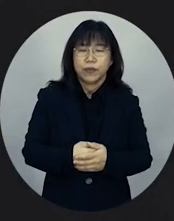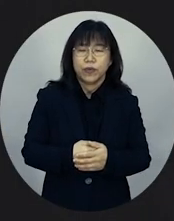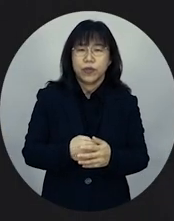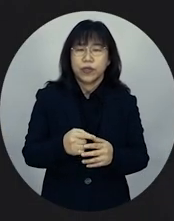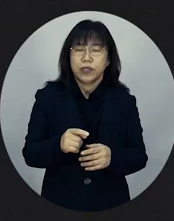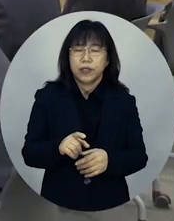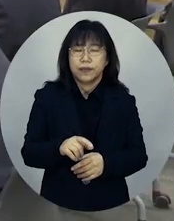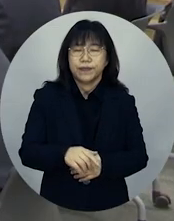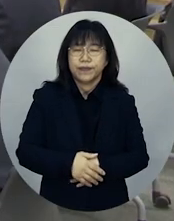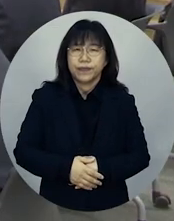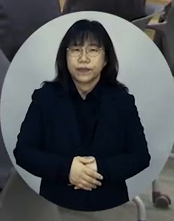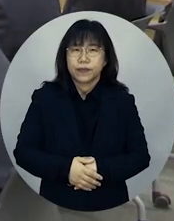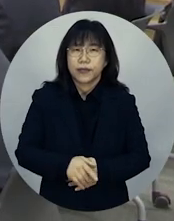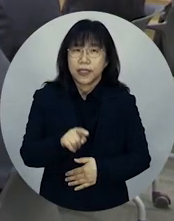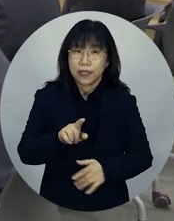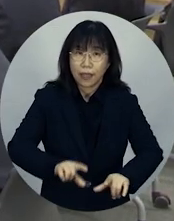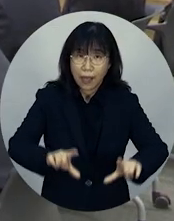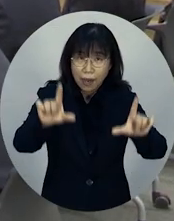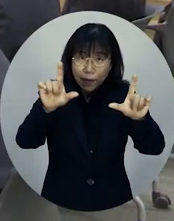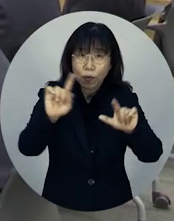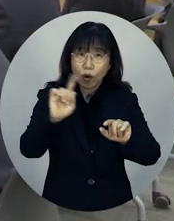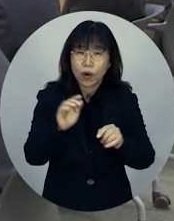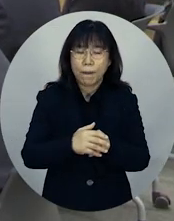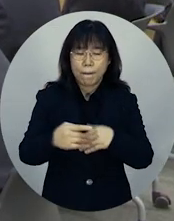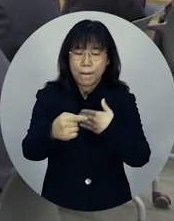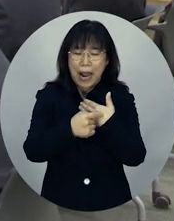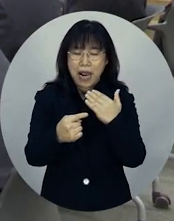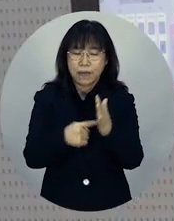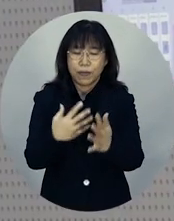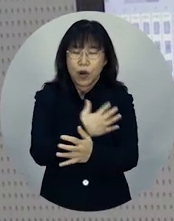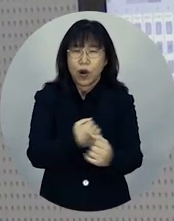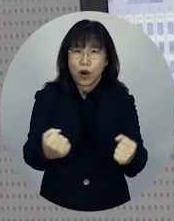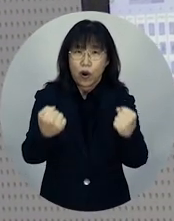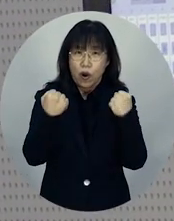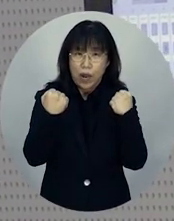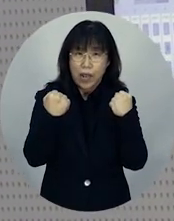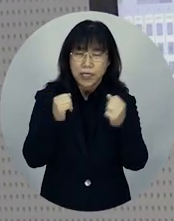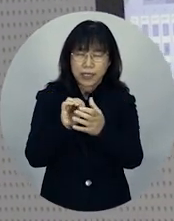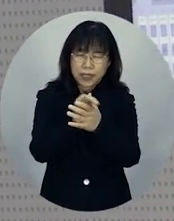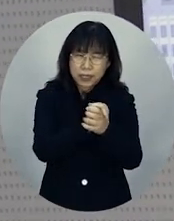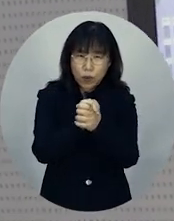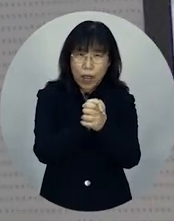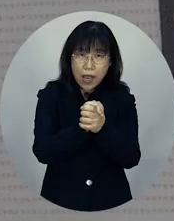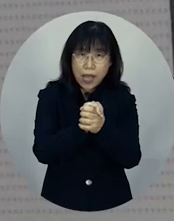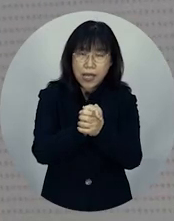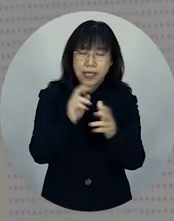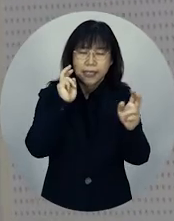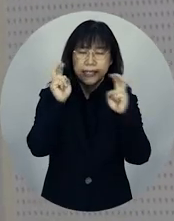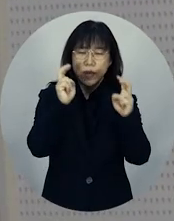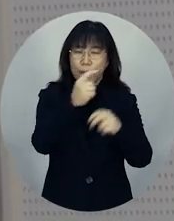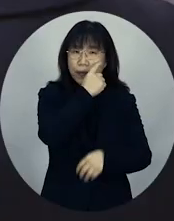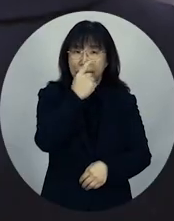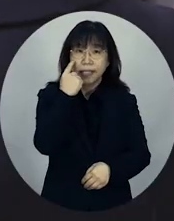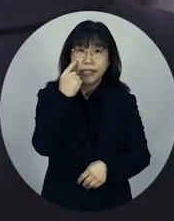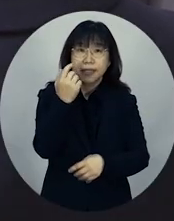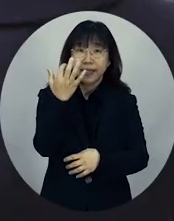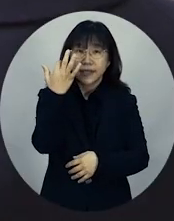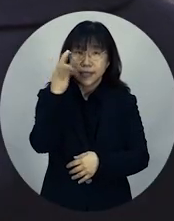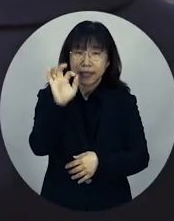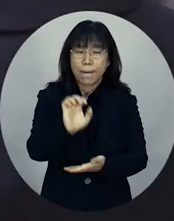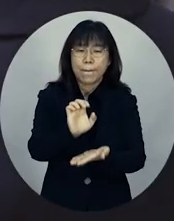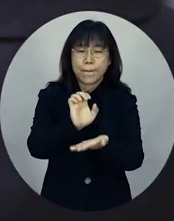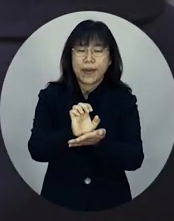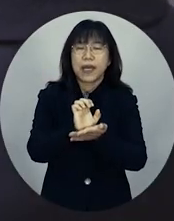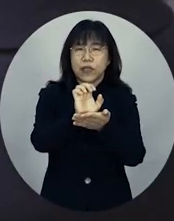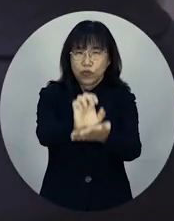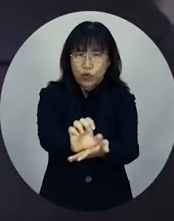직장인 스마일 프로젝트 성과 보고가 진행됐으며 이어 마음건강 친화기업 인증패를 전달했습니다.